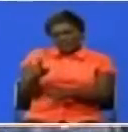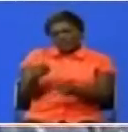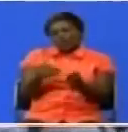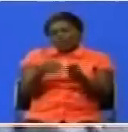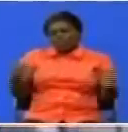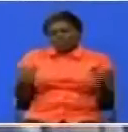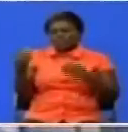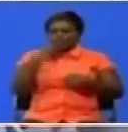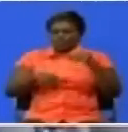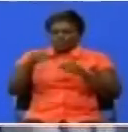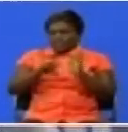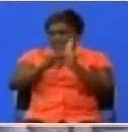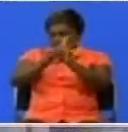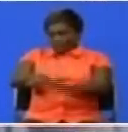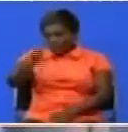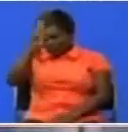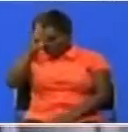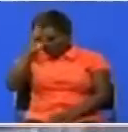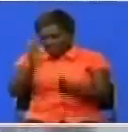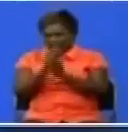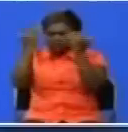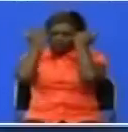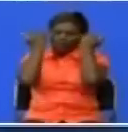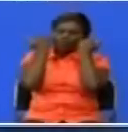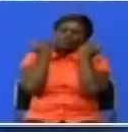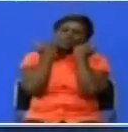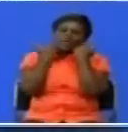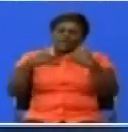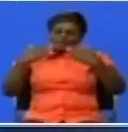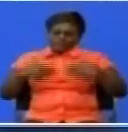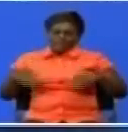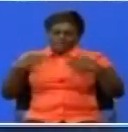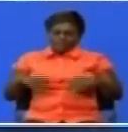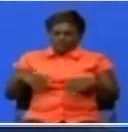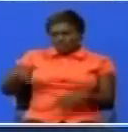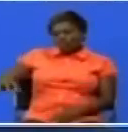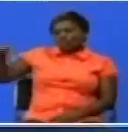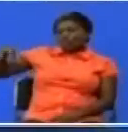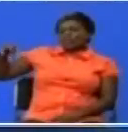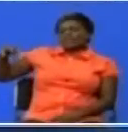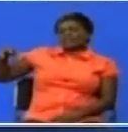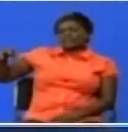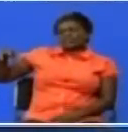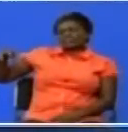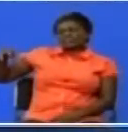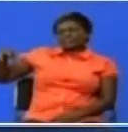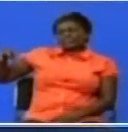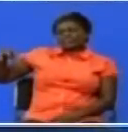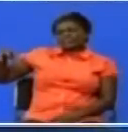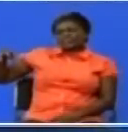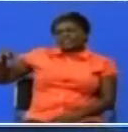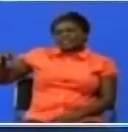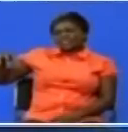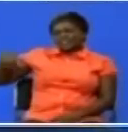ufisadi vita kama idara ya polisi na mahakama. Then the people who are growing up do not have a